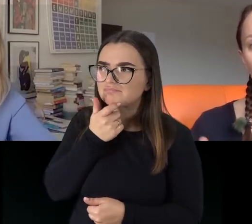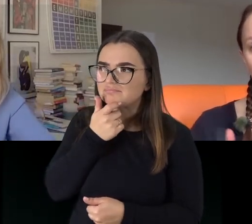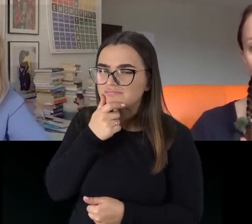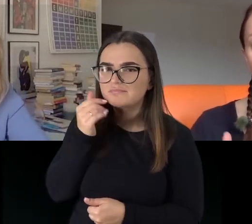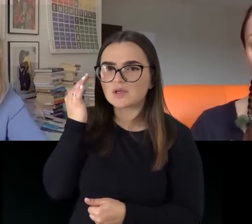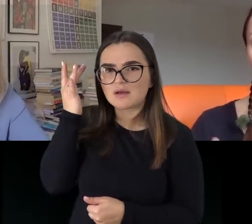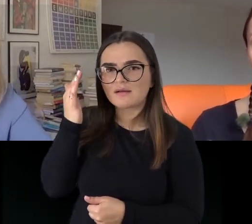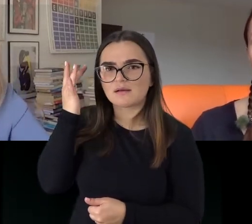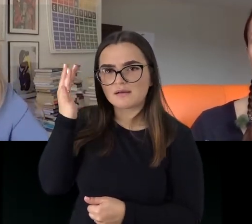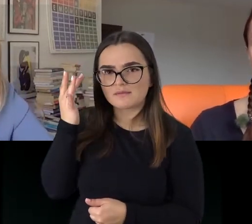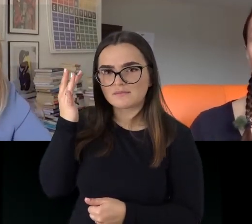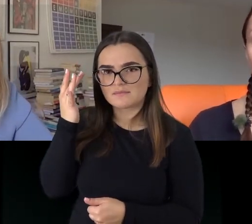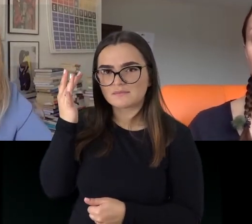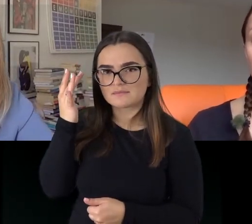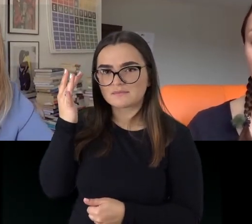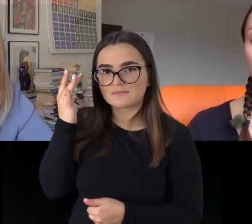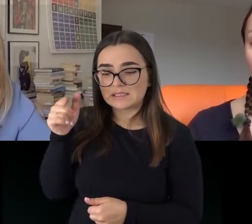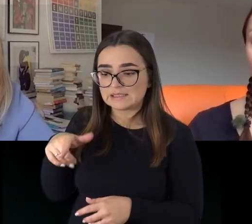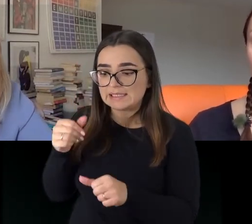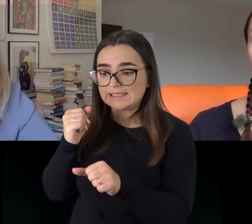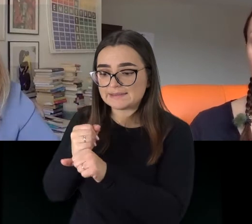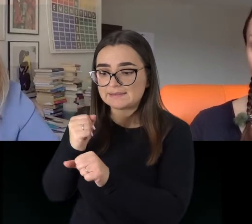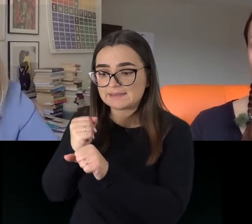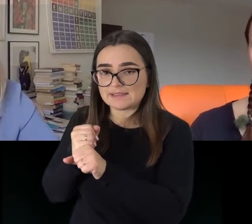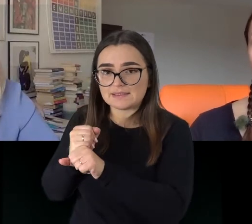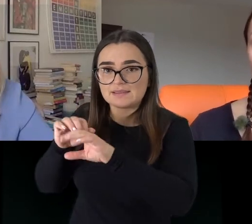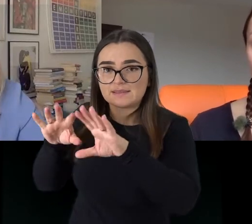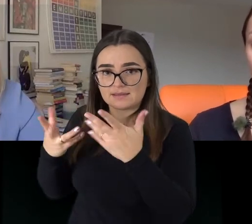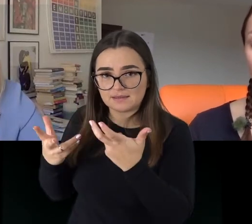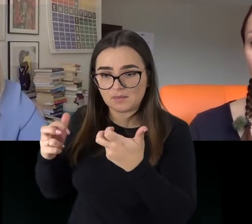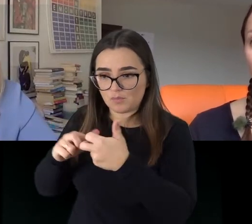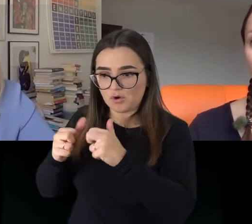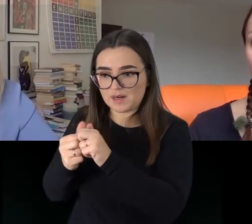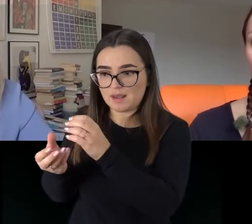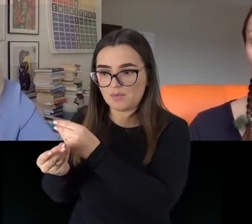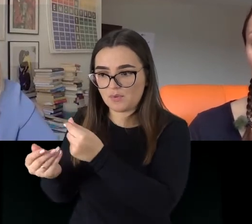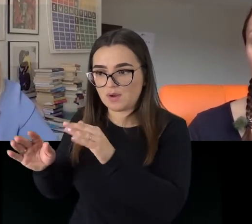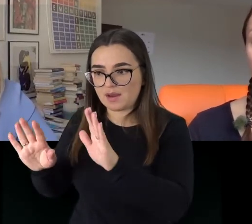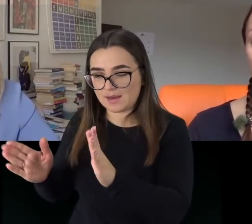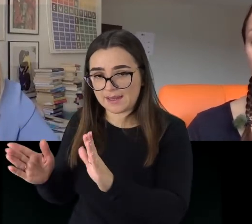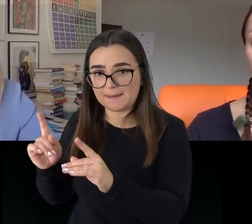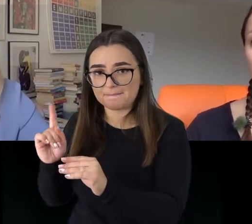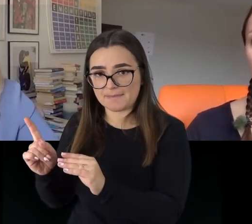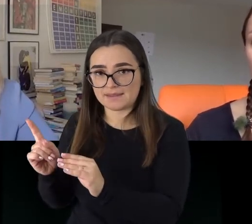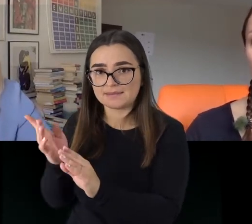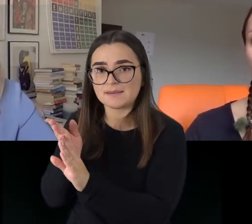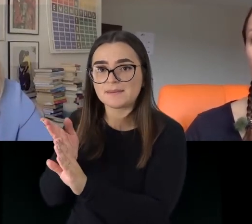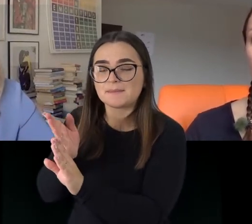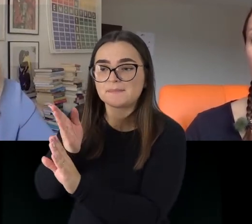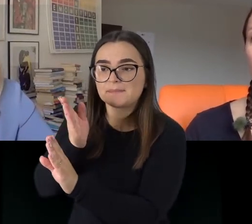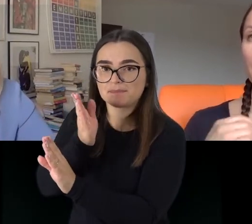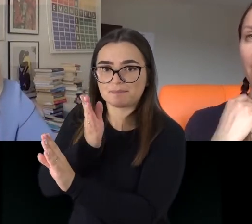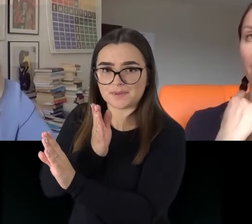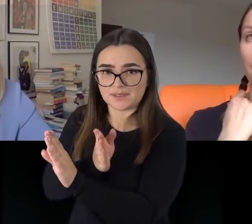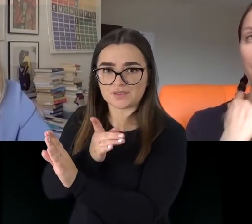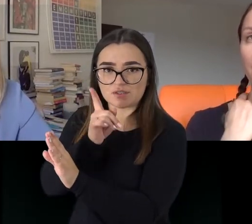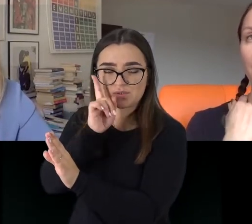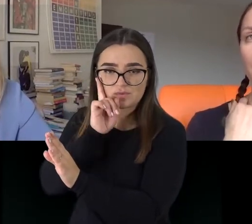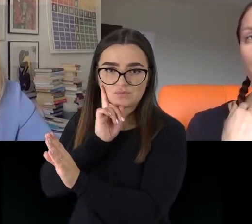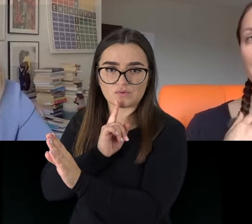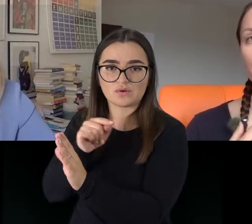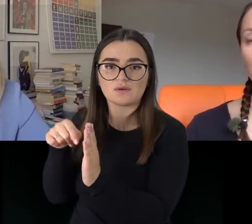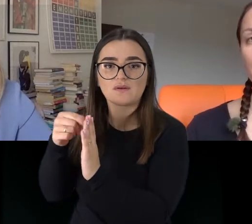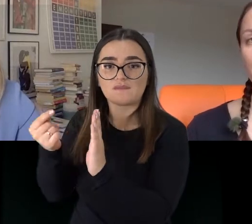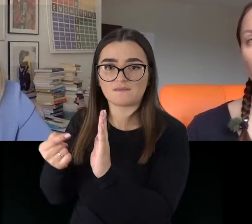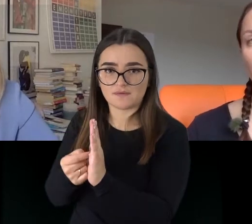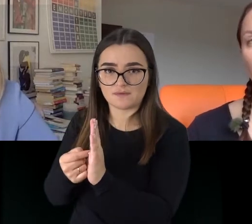prieš einant dar prie to, ką daryti, kai mes, pavyzdžiui, pastebim kitus žmonės kenčiančius nuo to,